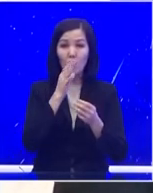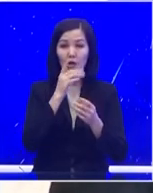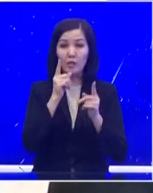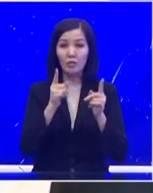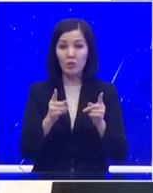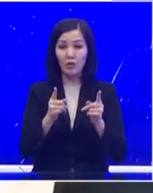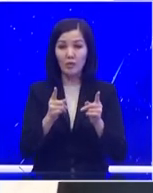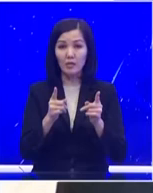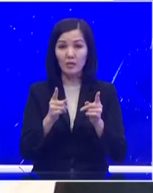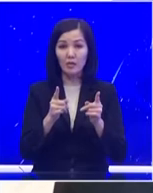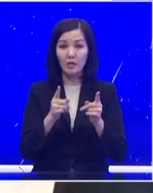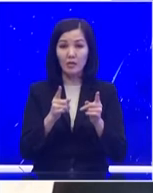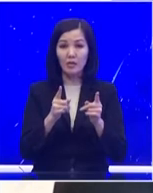сақталуы,